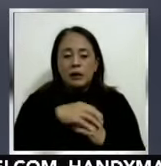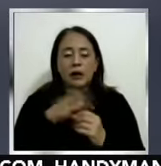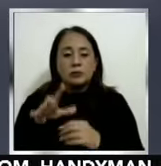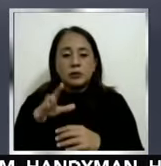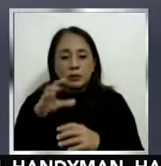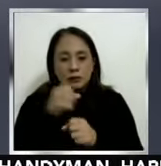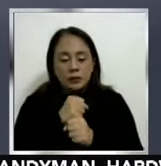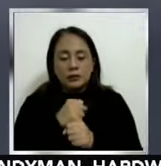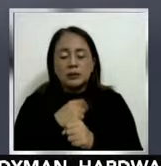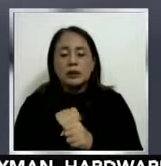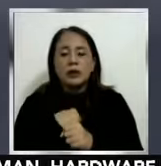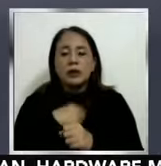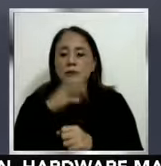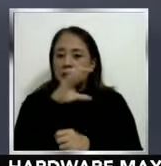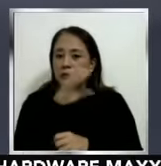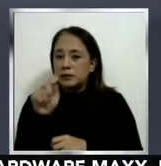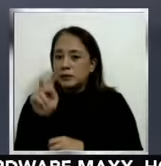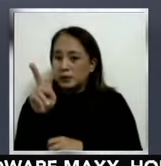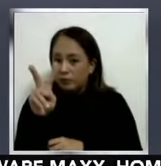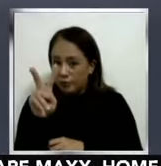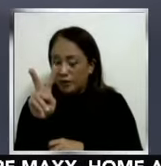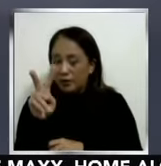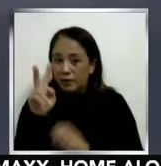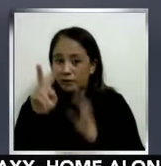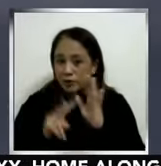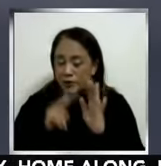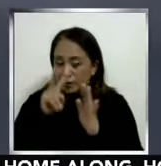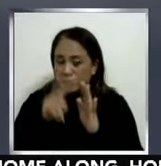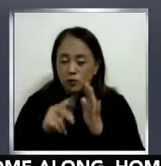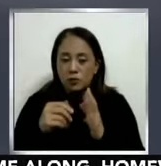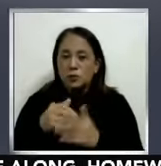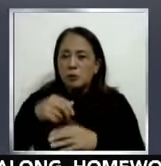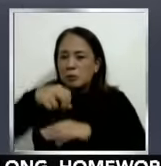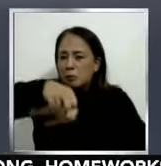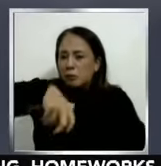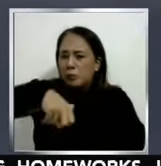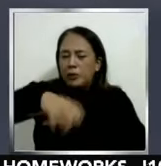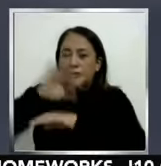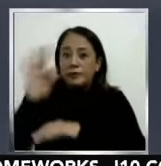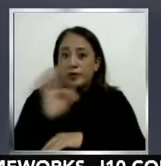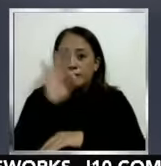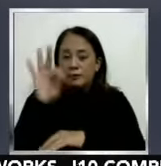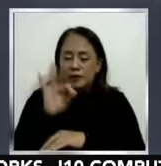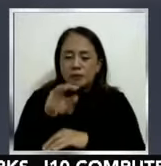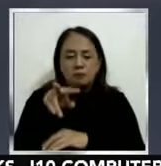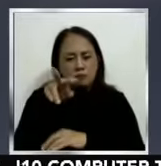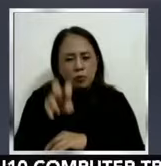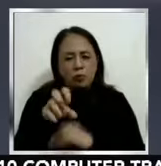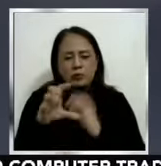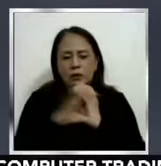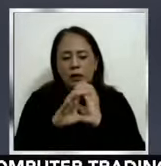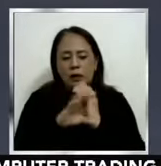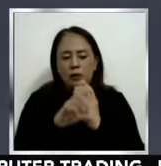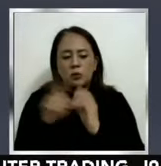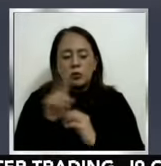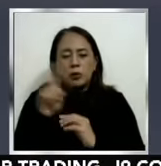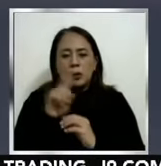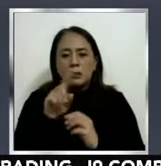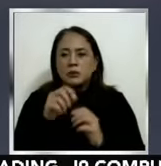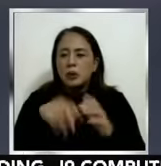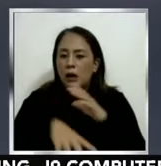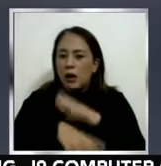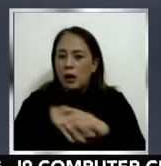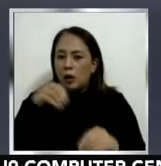ang CCTV video na ito, nakuha noong hating gabi ng Biyernes. Kita ang kotse ni Ralph Matthew na lumalabas mula sa isang